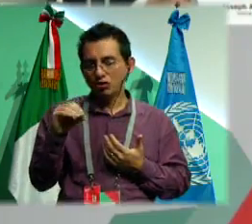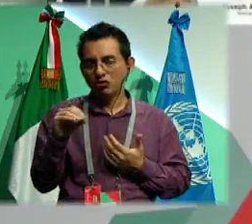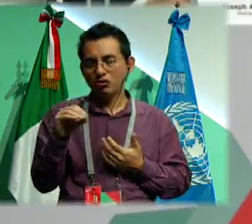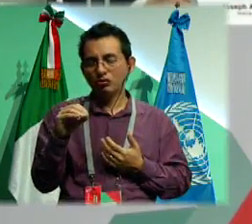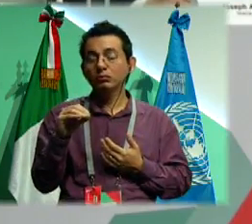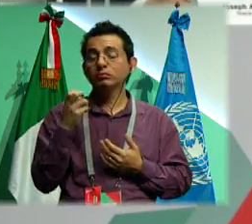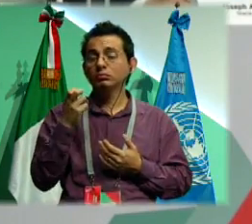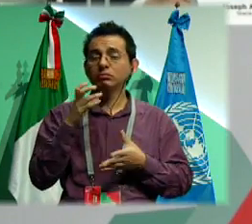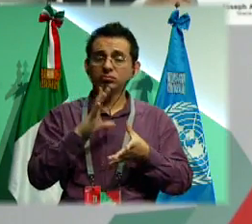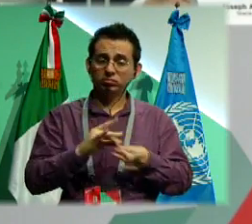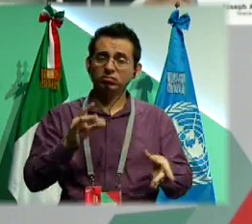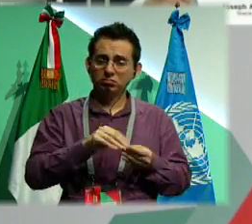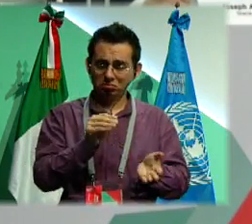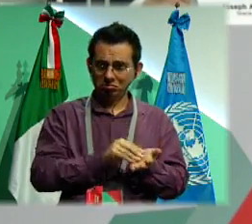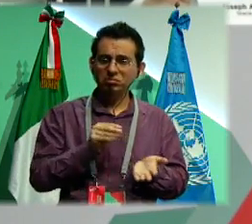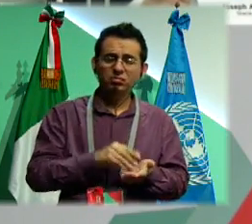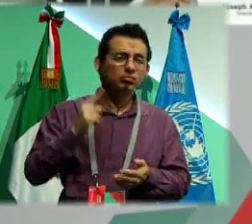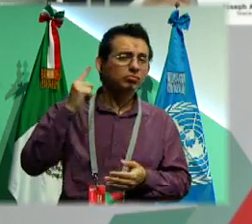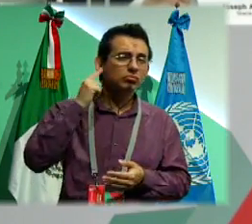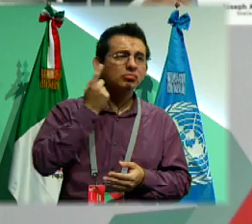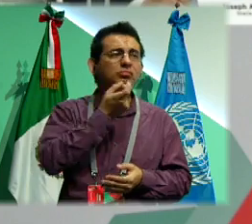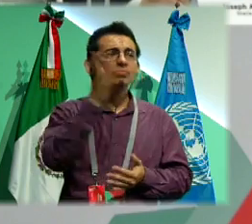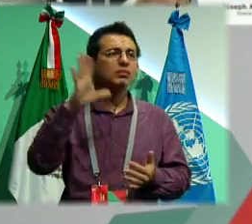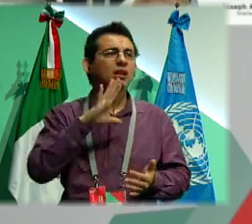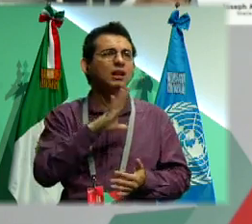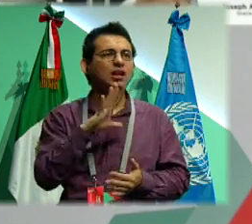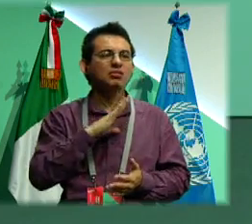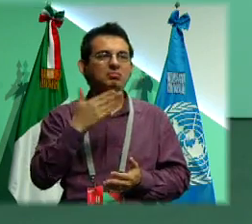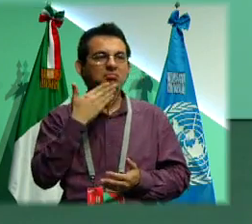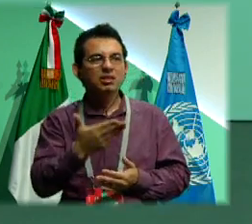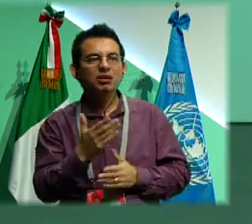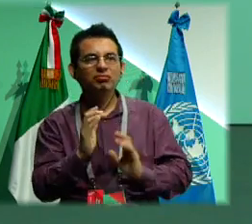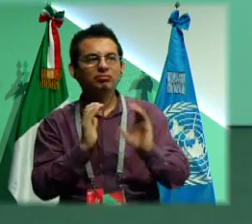des conflits ou des normes.